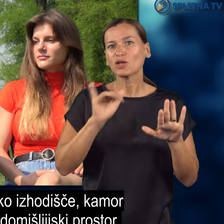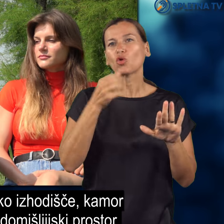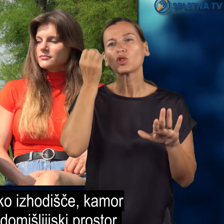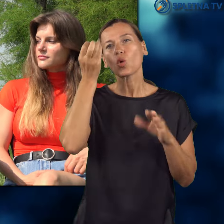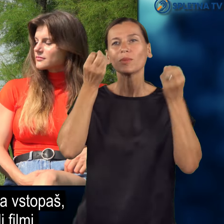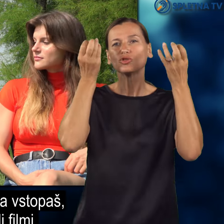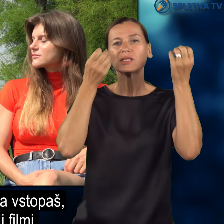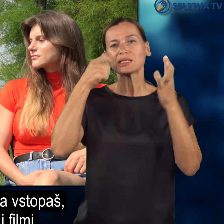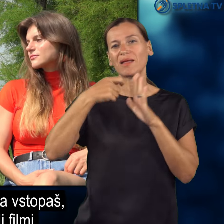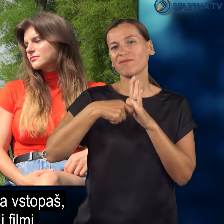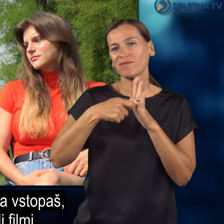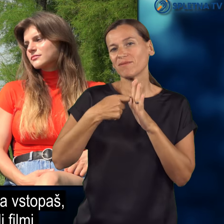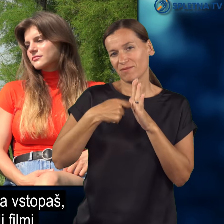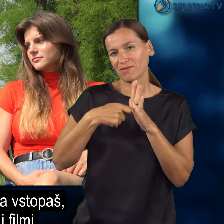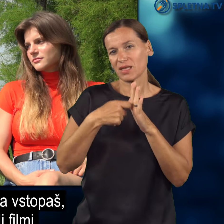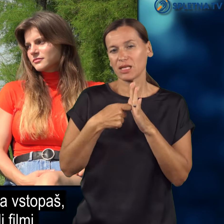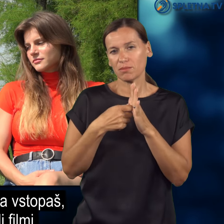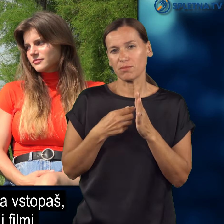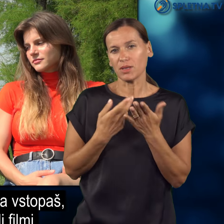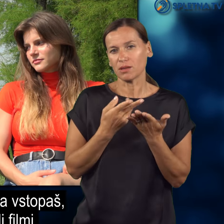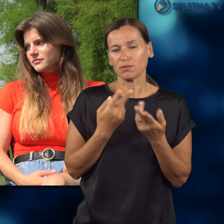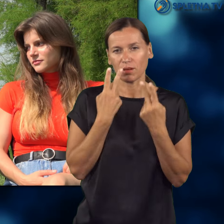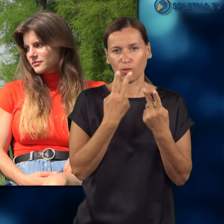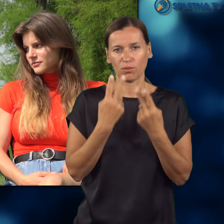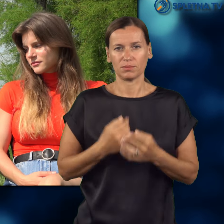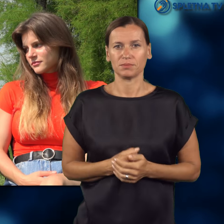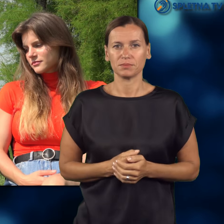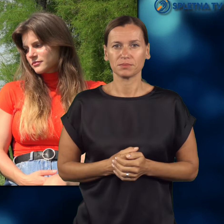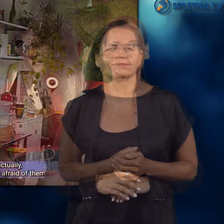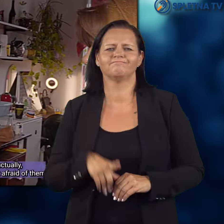domišljijski prostor, v katerega vstopaš, so bili filmi.